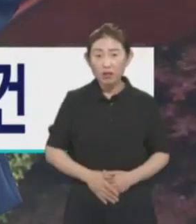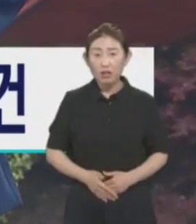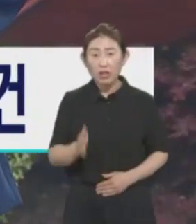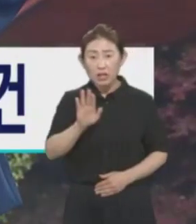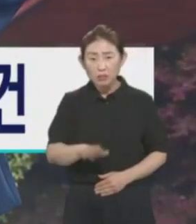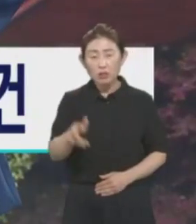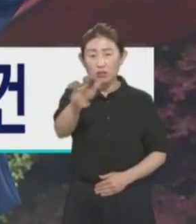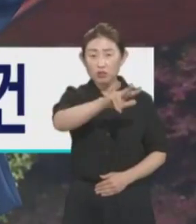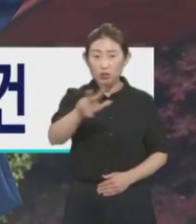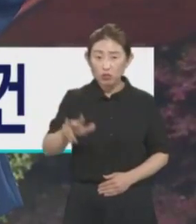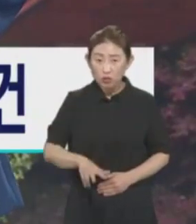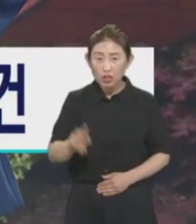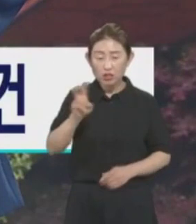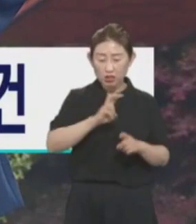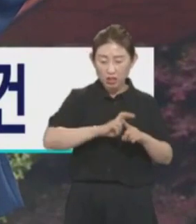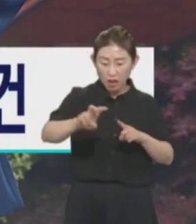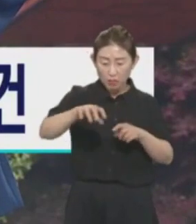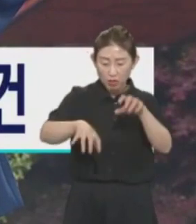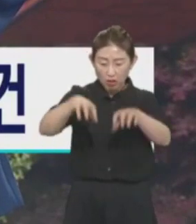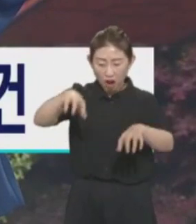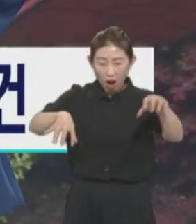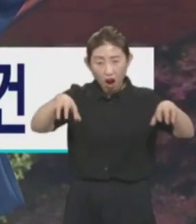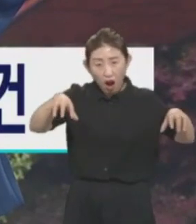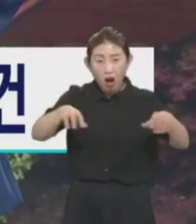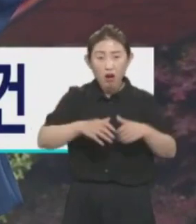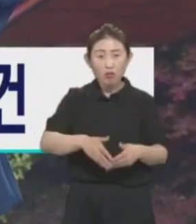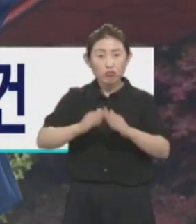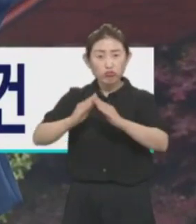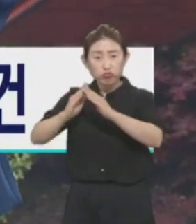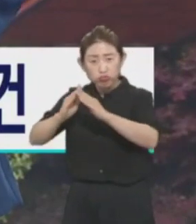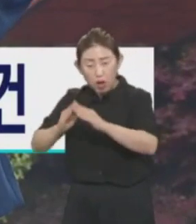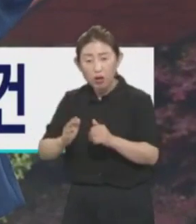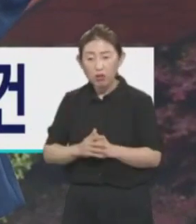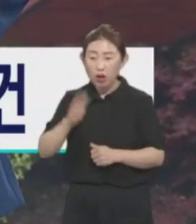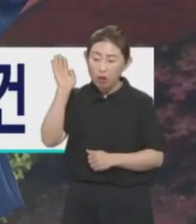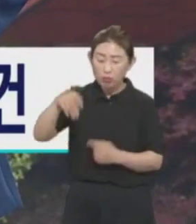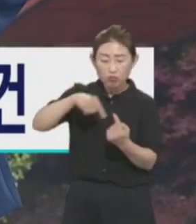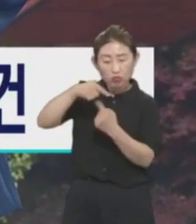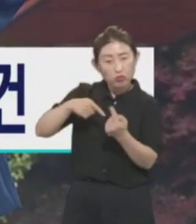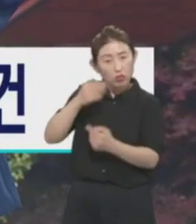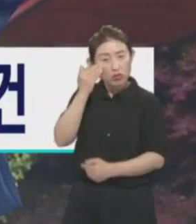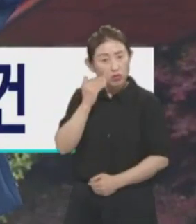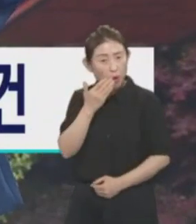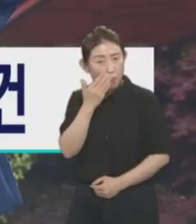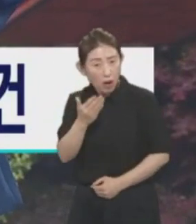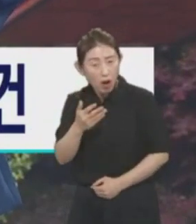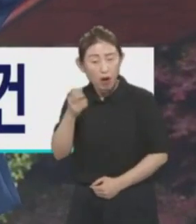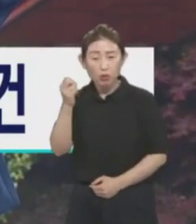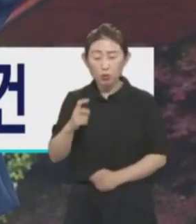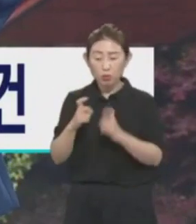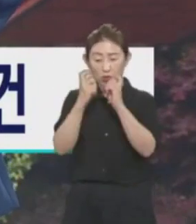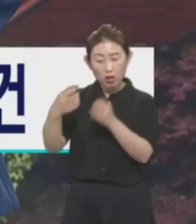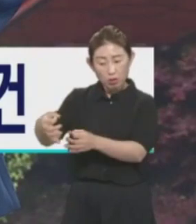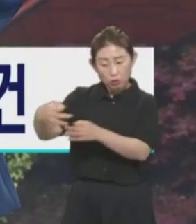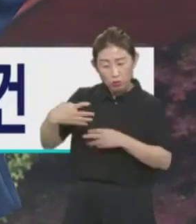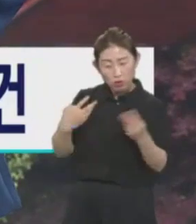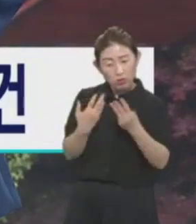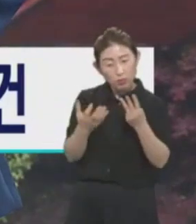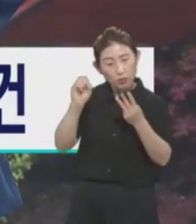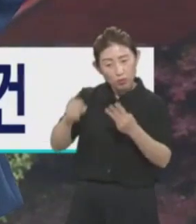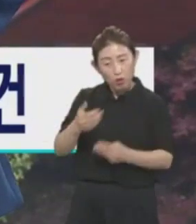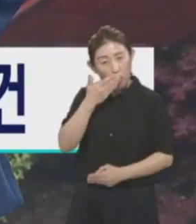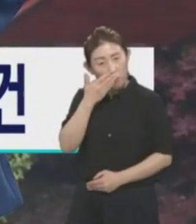전국의 우후죽순 들어서고 있는 케이블카의 수익성 확보를 비롯해 3천억에 달하는 민자유치 성공 여부 등 풀어야 할